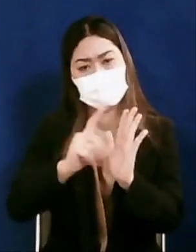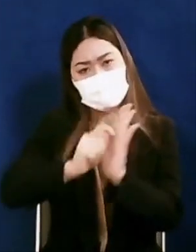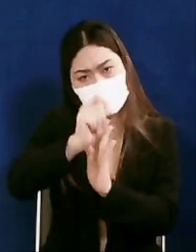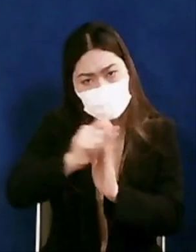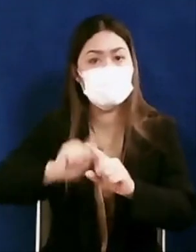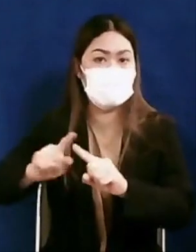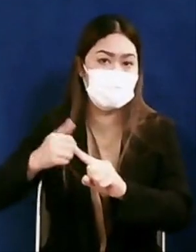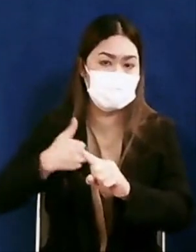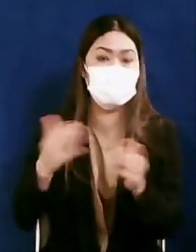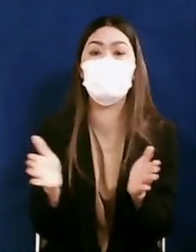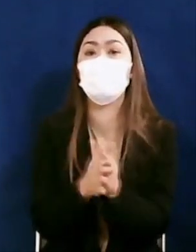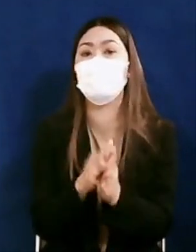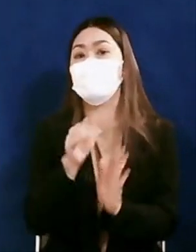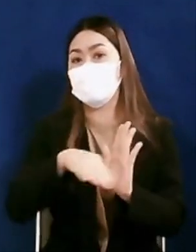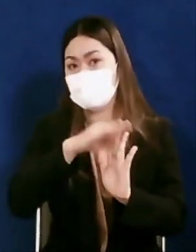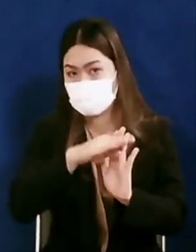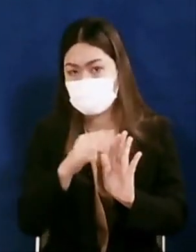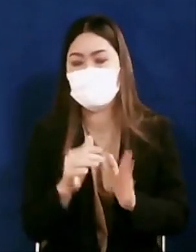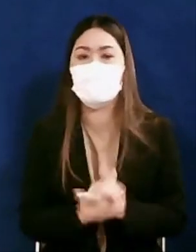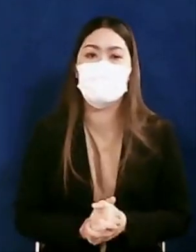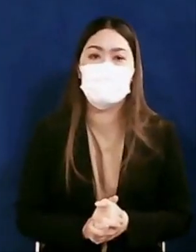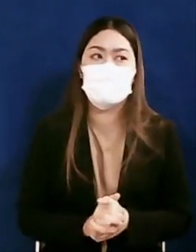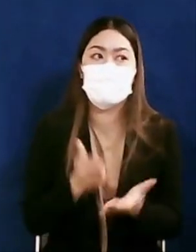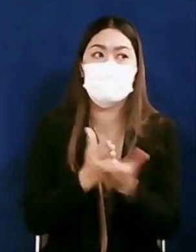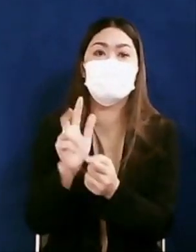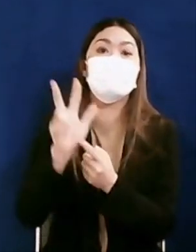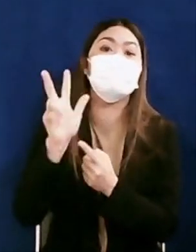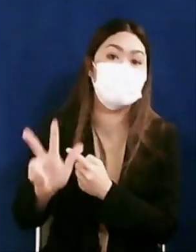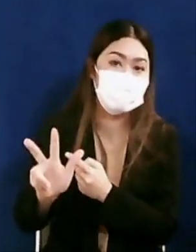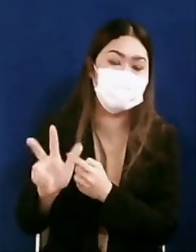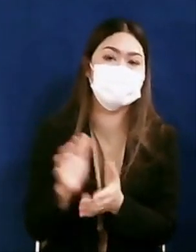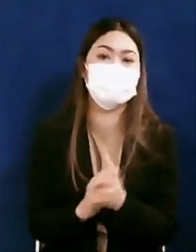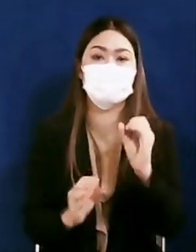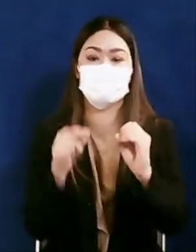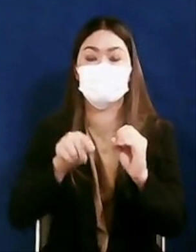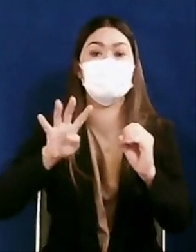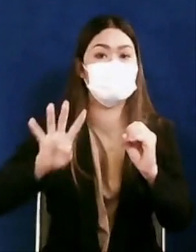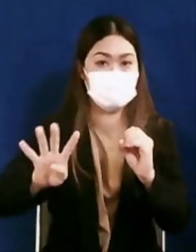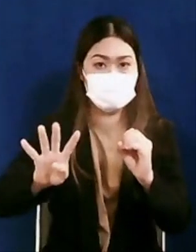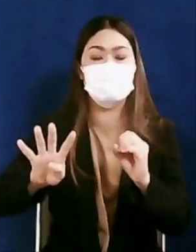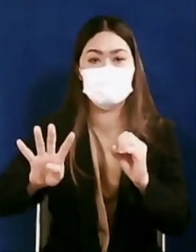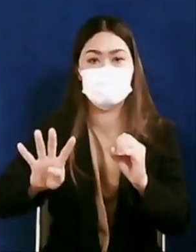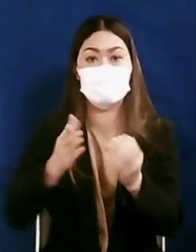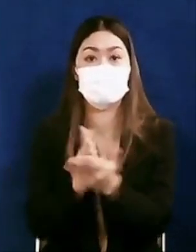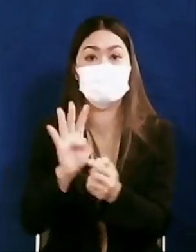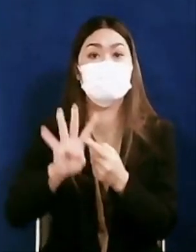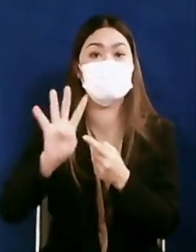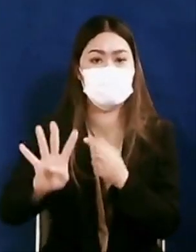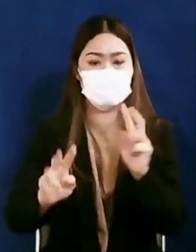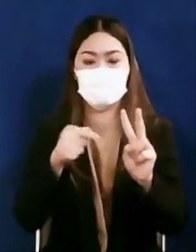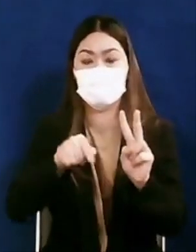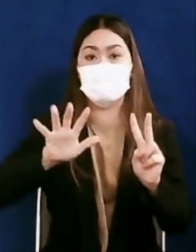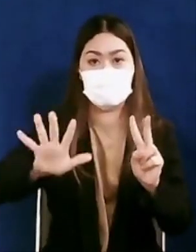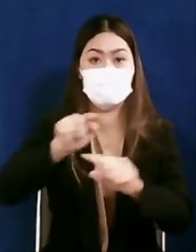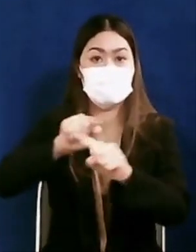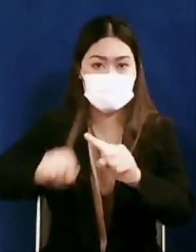กนี้อยู่ด้วยนะครับเขต3นะครับก็ 0.4 นะครับเขต4ก็ 2.5